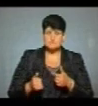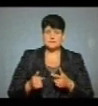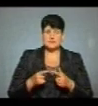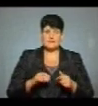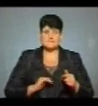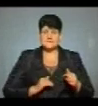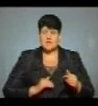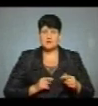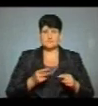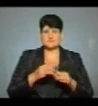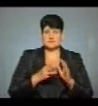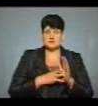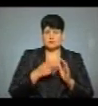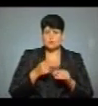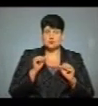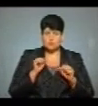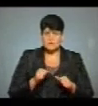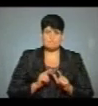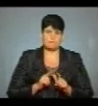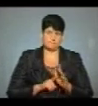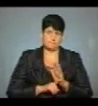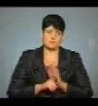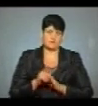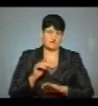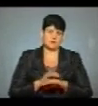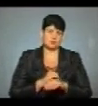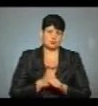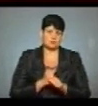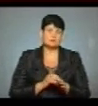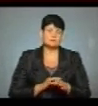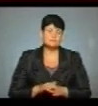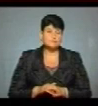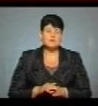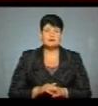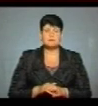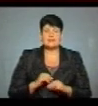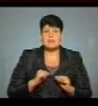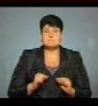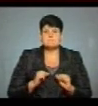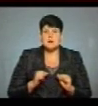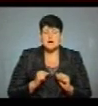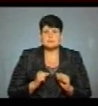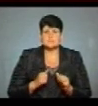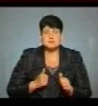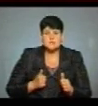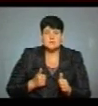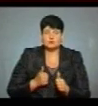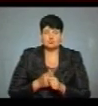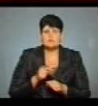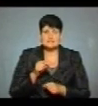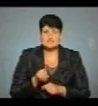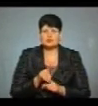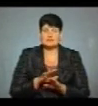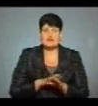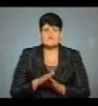в 2018 році змогли приступити до фактичних робіт по виконанню. Тобто ми намагаємося надолужити те, що ми не виконували